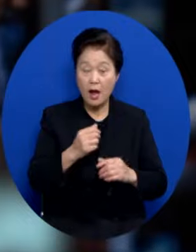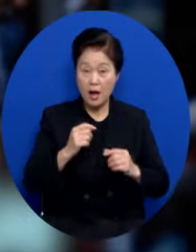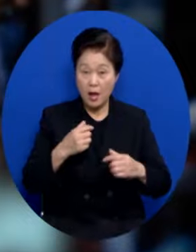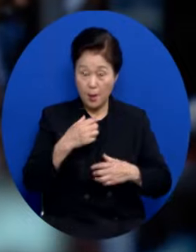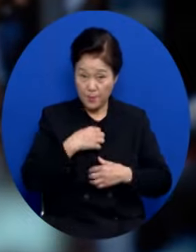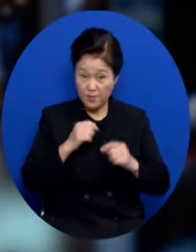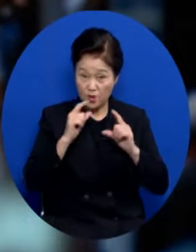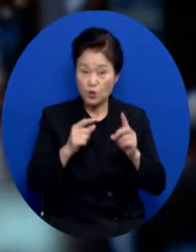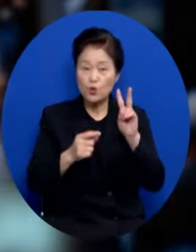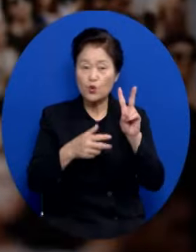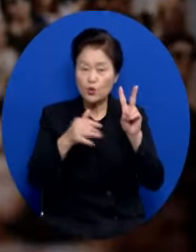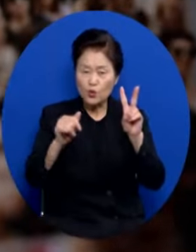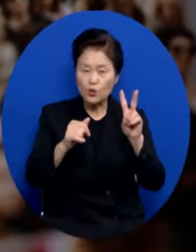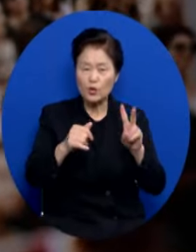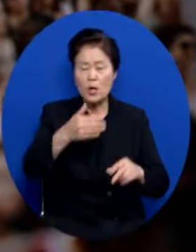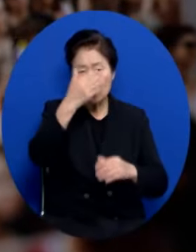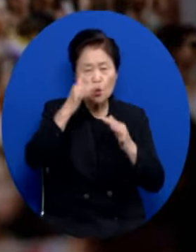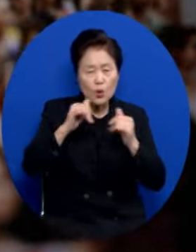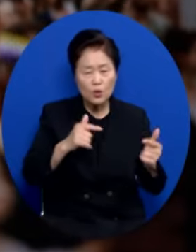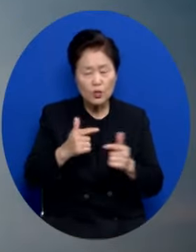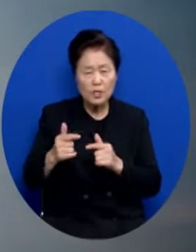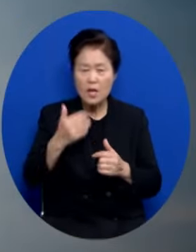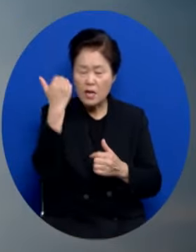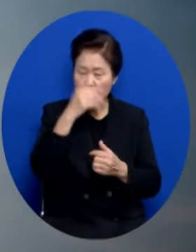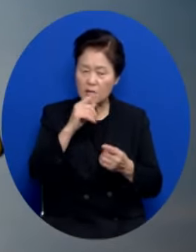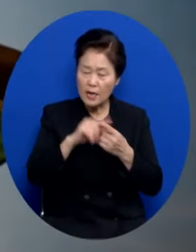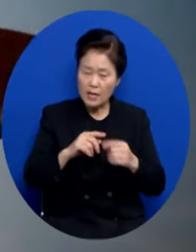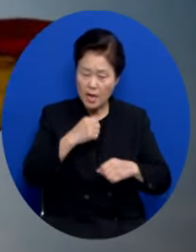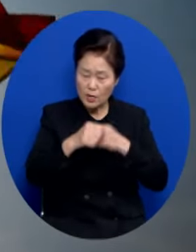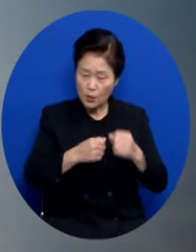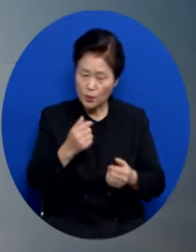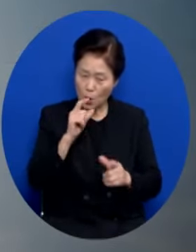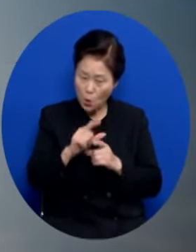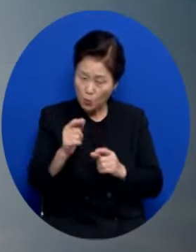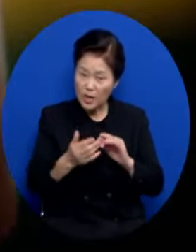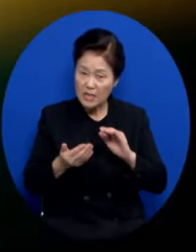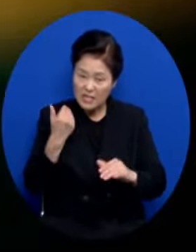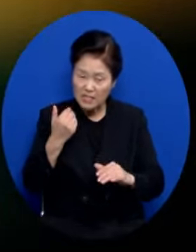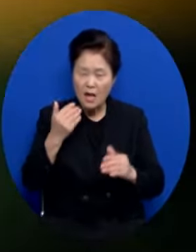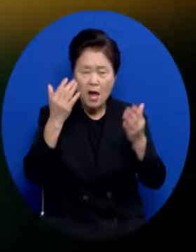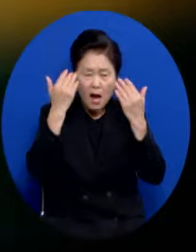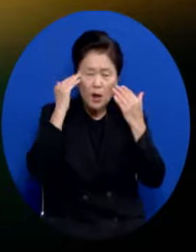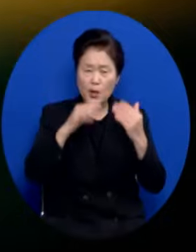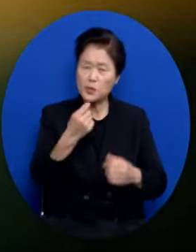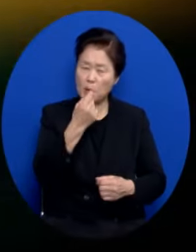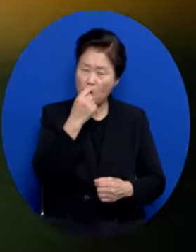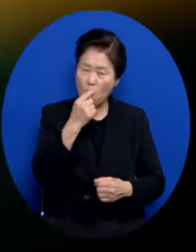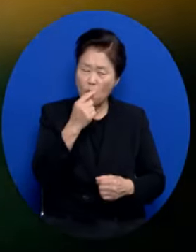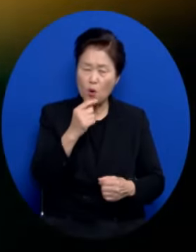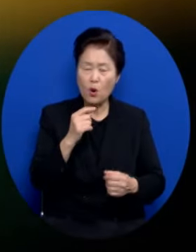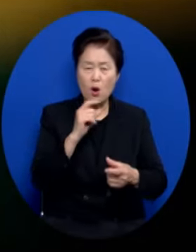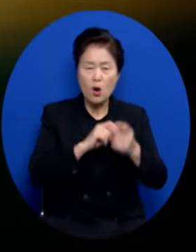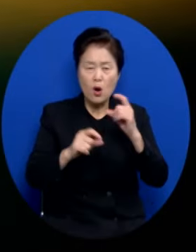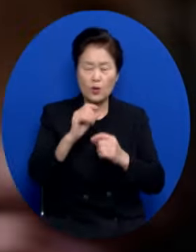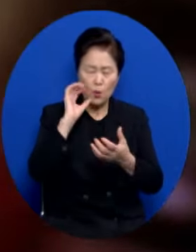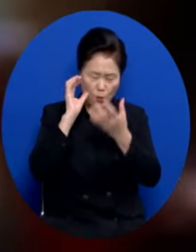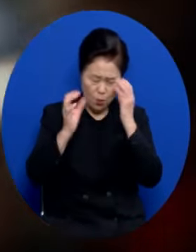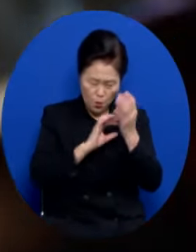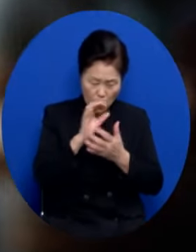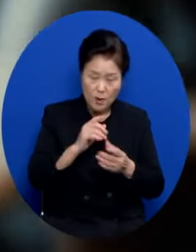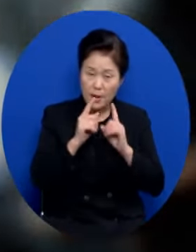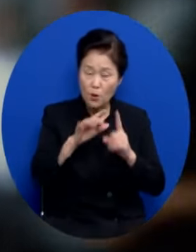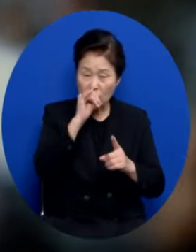대해 자연스럽게 고민하기 전 교실에서 제공되는 정보가 오히려 혼란을 초래할 수도 있다는 점과 성교육이